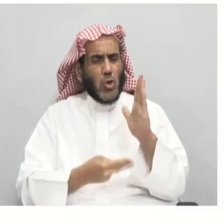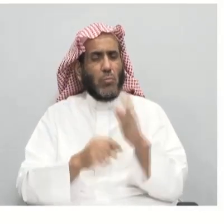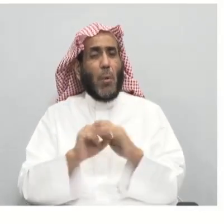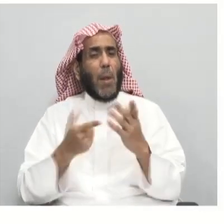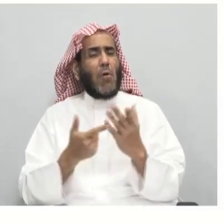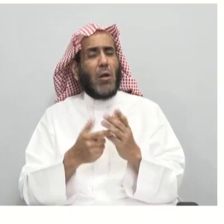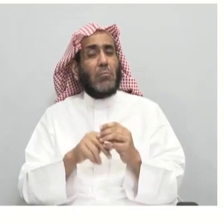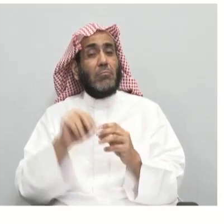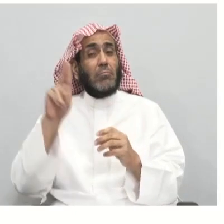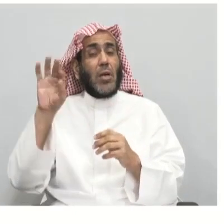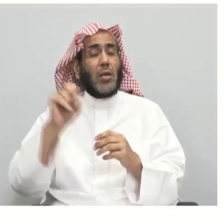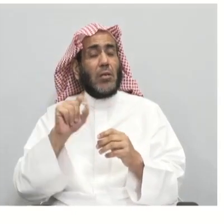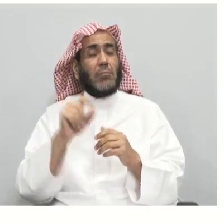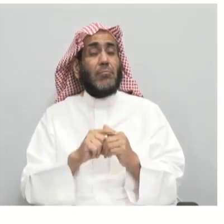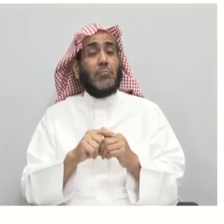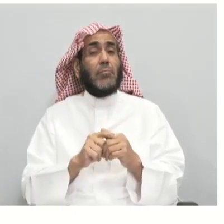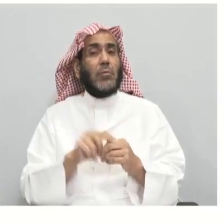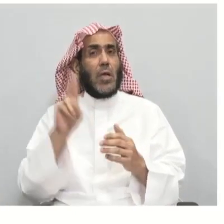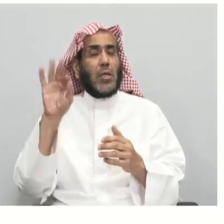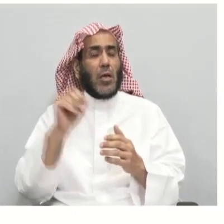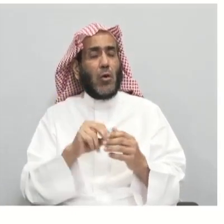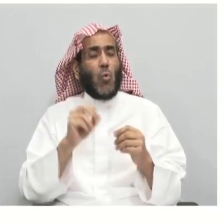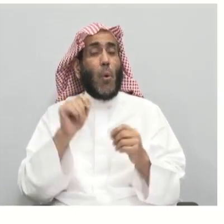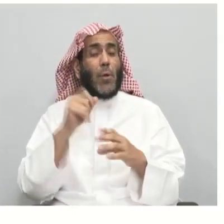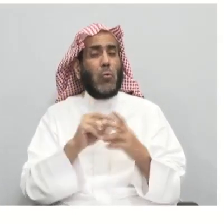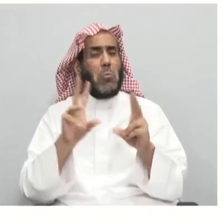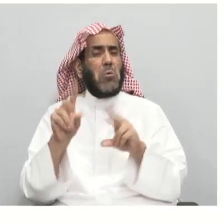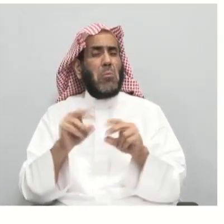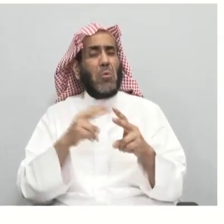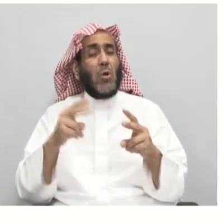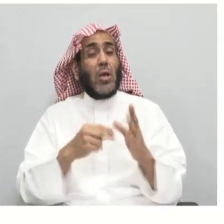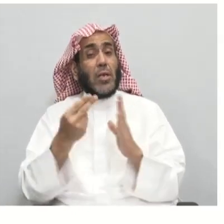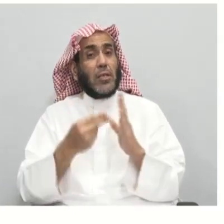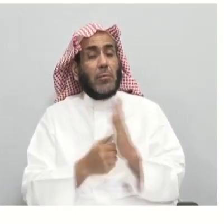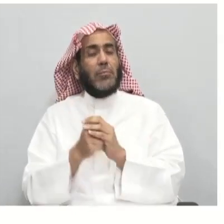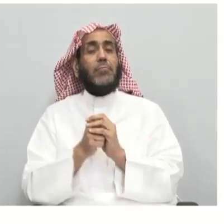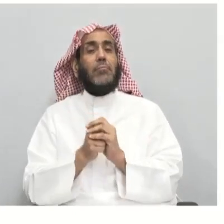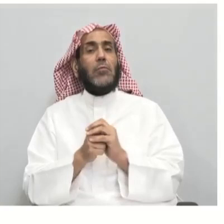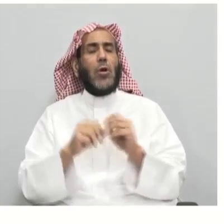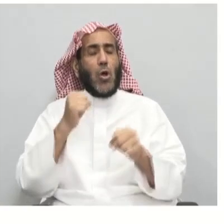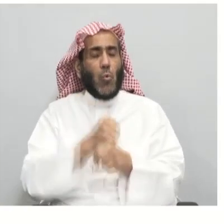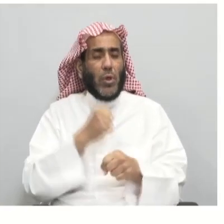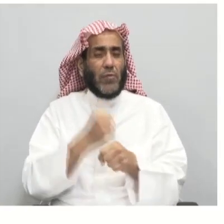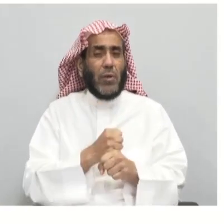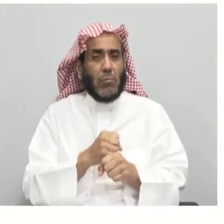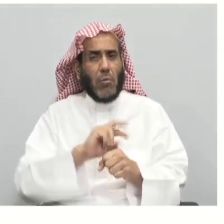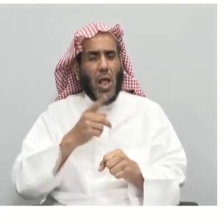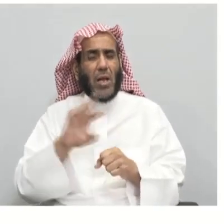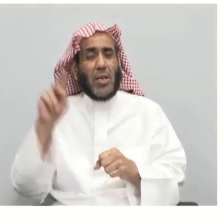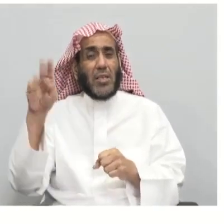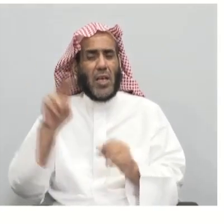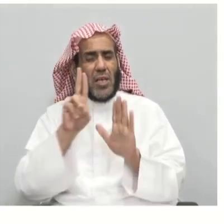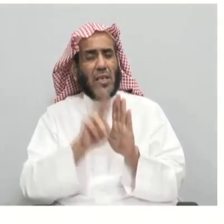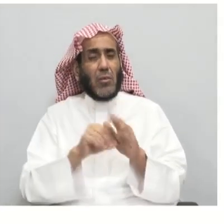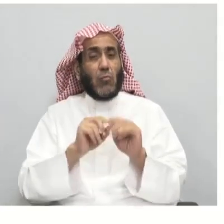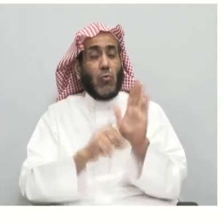ما هو الفرق بينهما احسنتم اذا التقرير ومحظر الاجتماع هو نوع من انواع الكتابه الوظيفيه ولكن التقرير